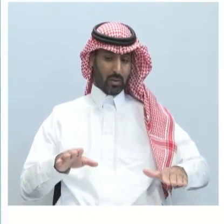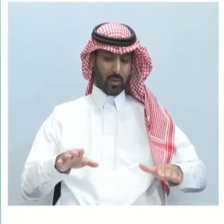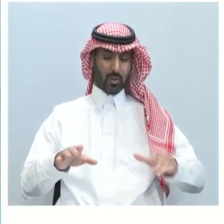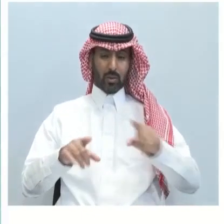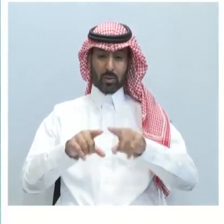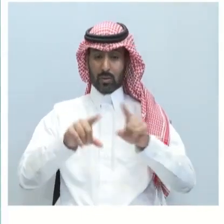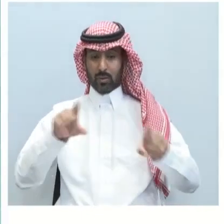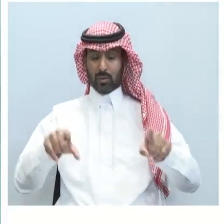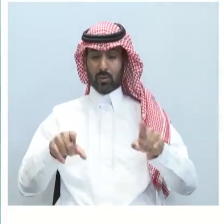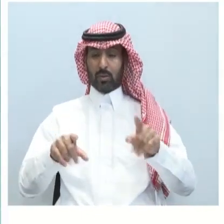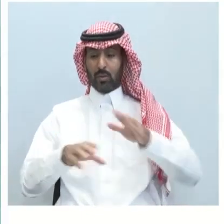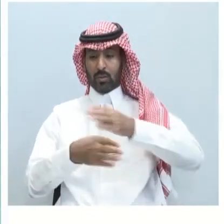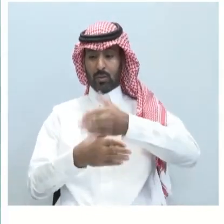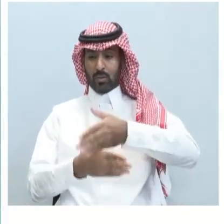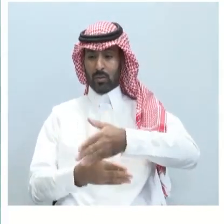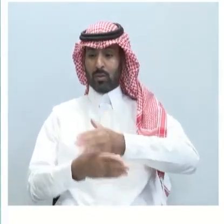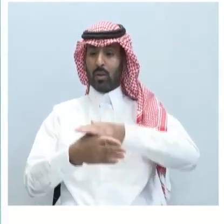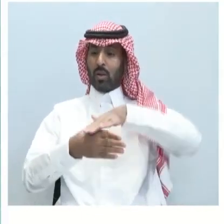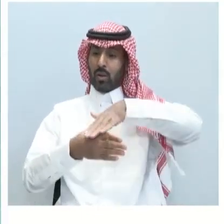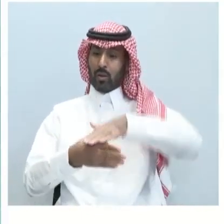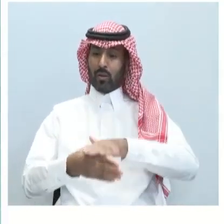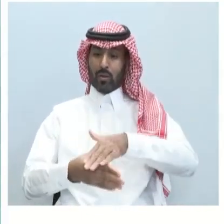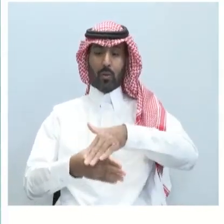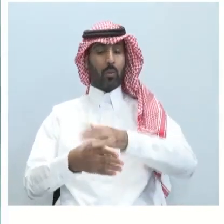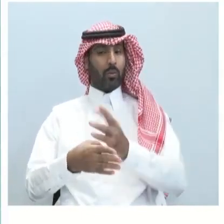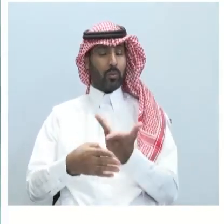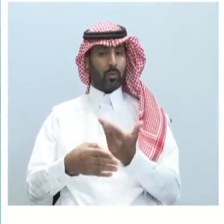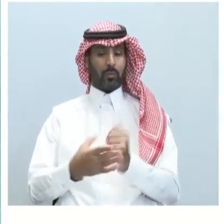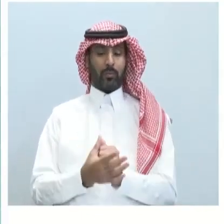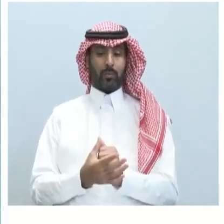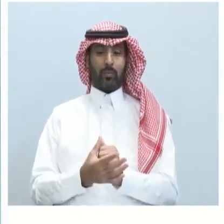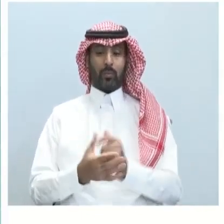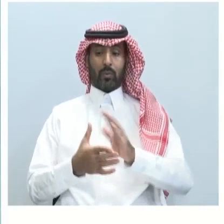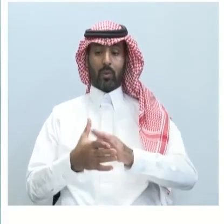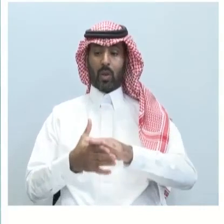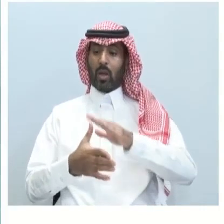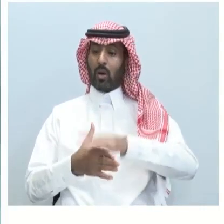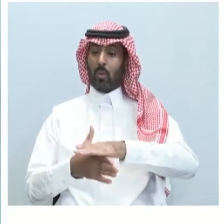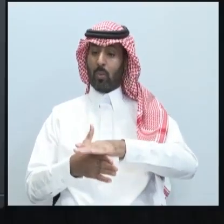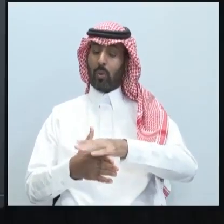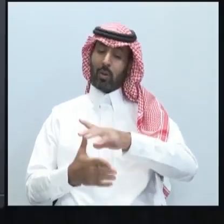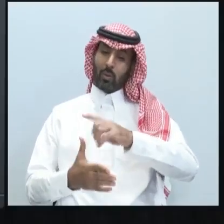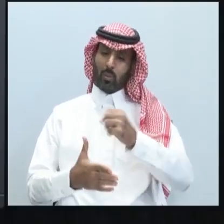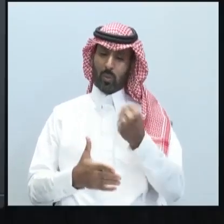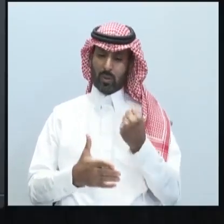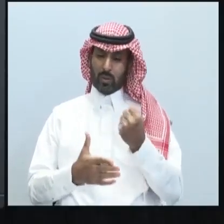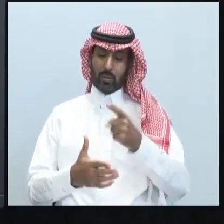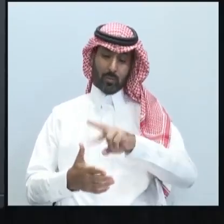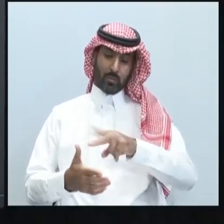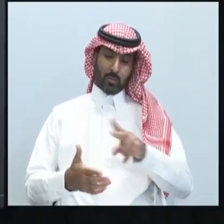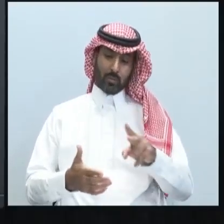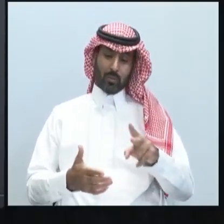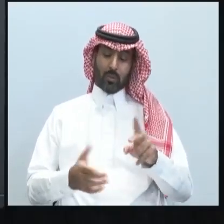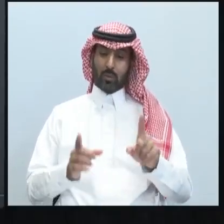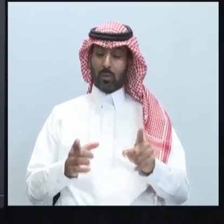ما الذي سوف يحدث عندما يلعب طفلين في لعبه السيسي سوف يكون عندي اتجاه قوتين مختلفتين وكذلك